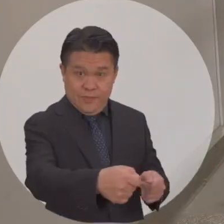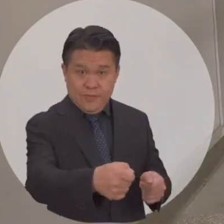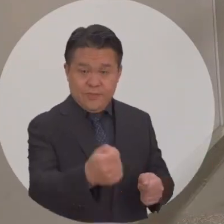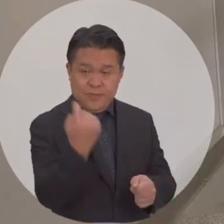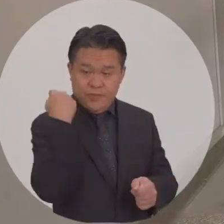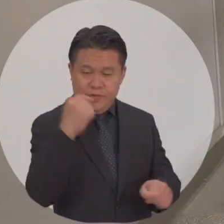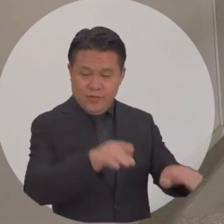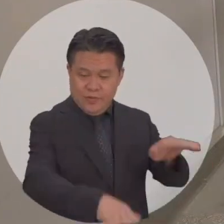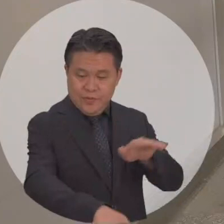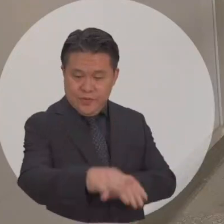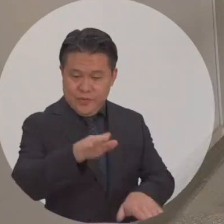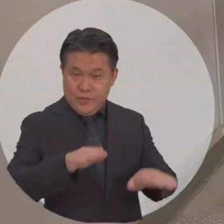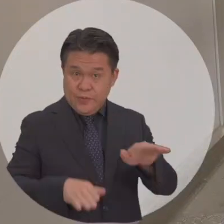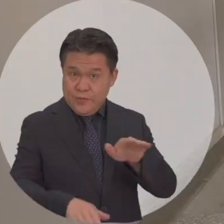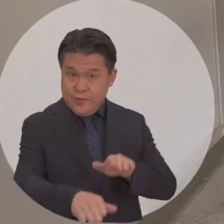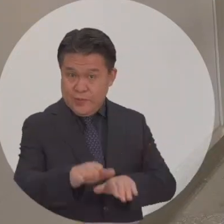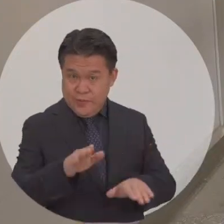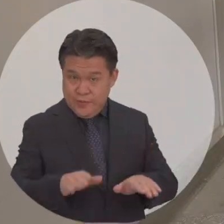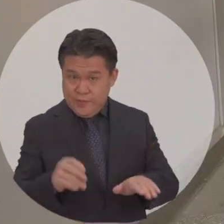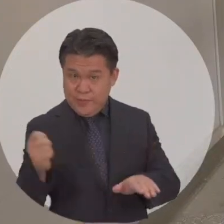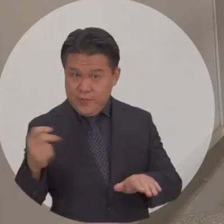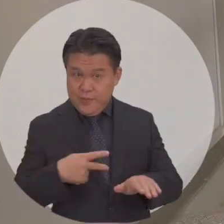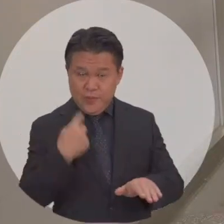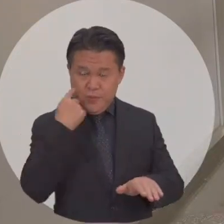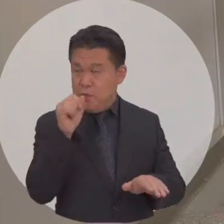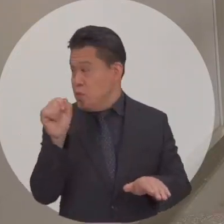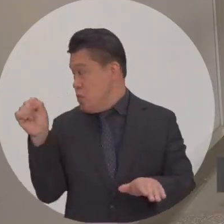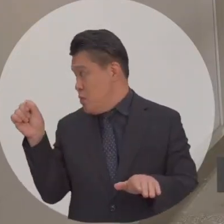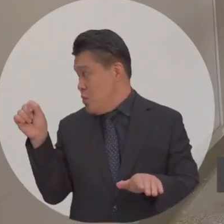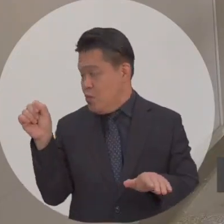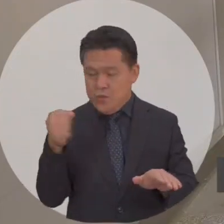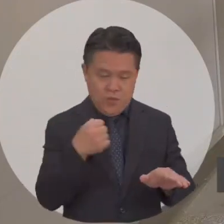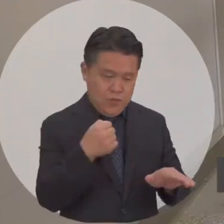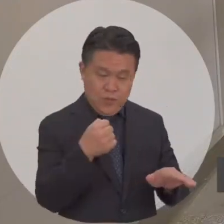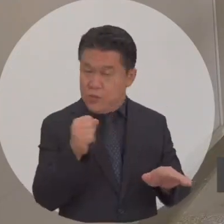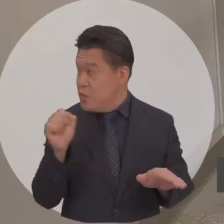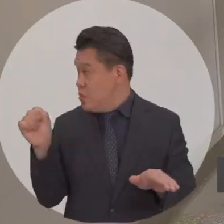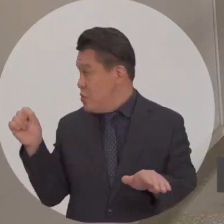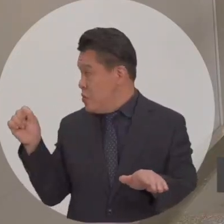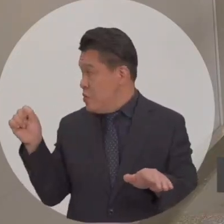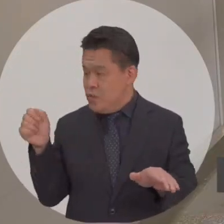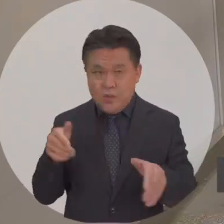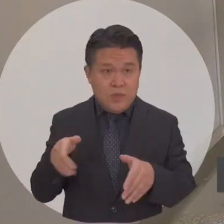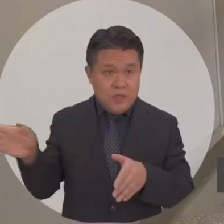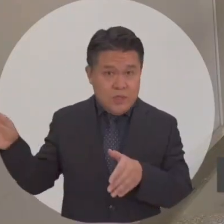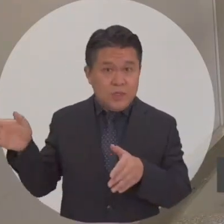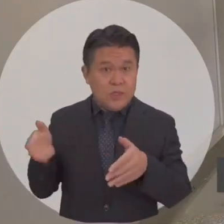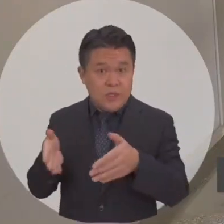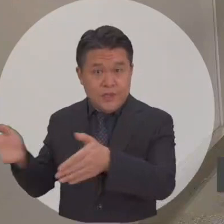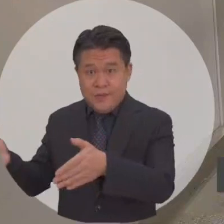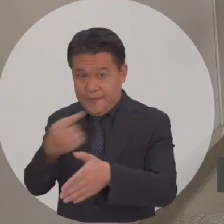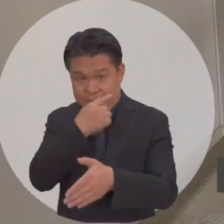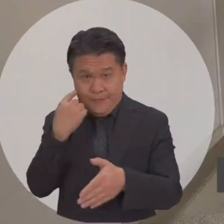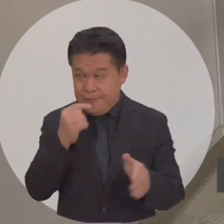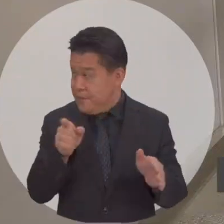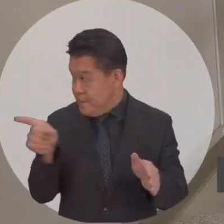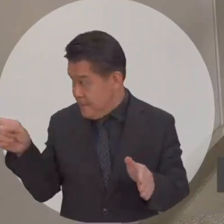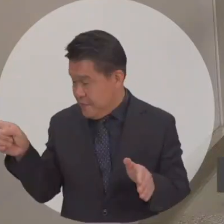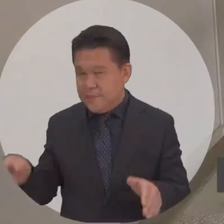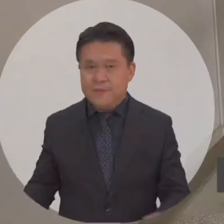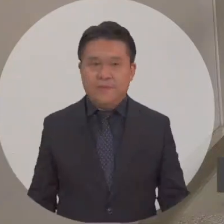휠체어를 뒤로 돌려 뒷걸음으로 휠체어를 이동시키며 반드시 고개를 뒤로 돌려 가고자 하는 방향을